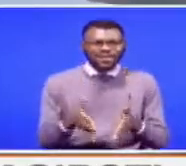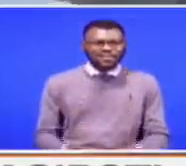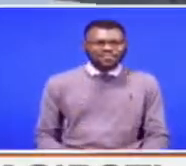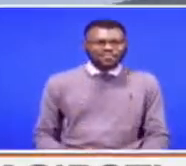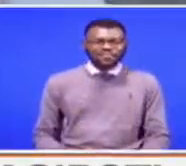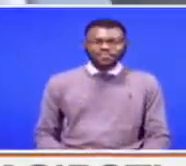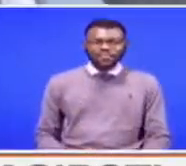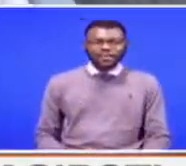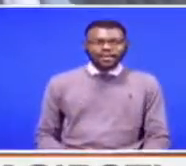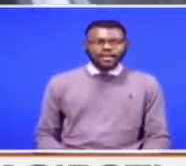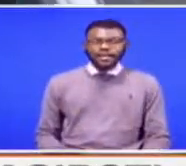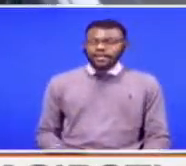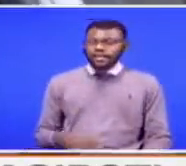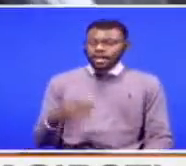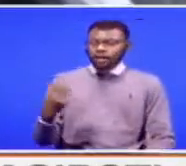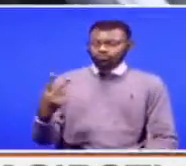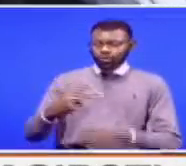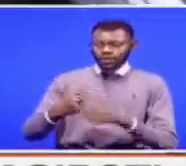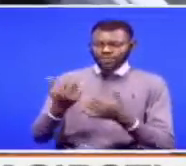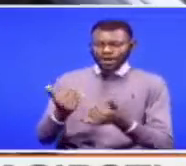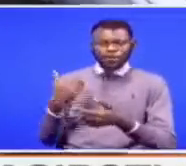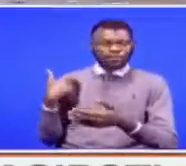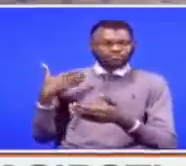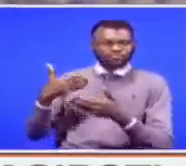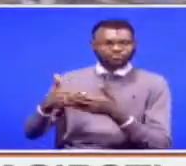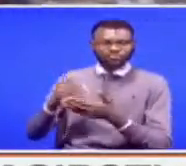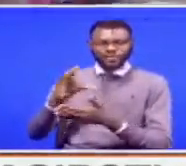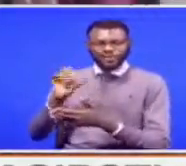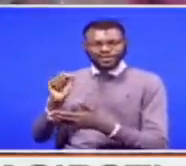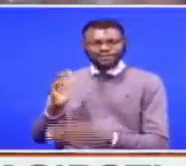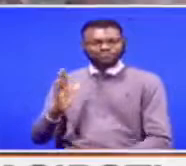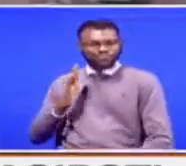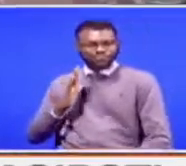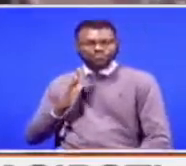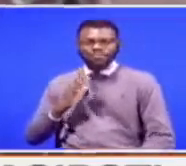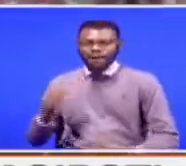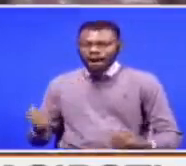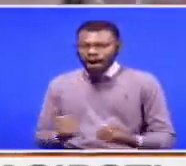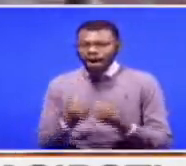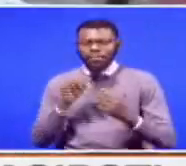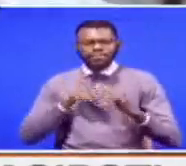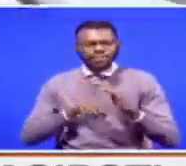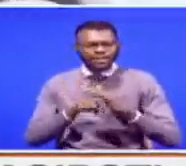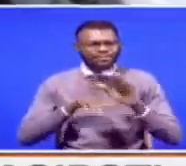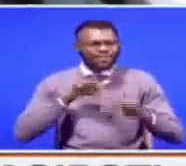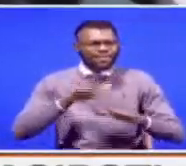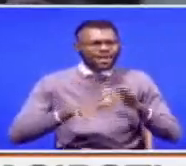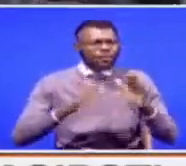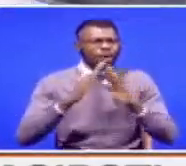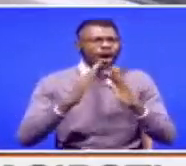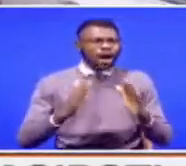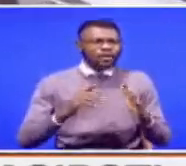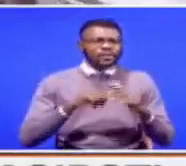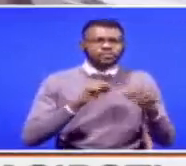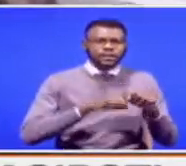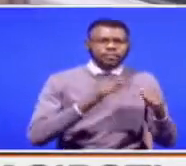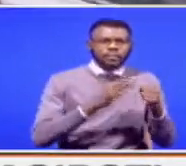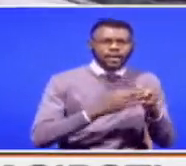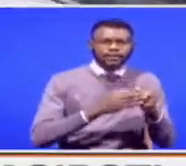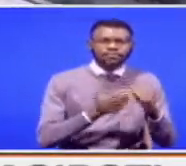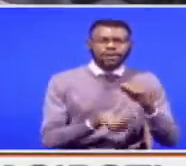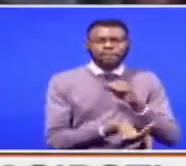Siku ya pili ya ziara yake ya ghafla, waziri wa usalama Kithure Kindiki katika jumba la Nyayo ilianza saa 2